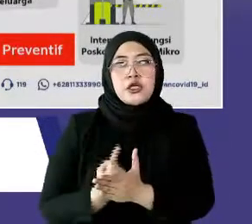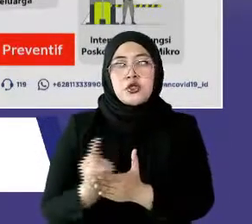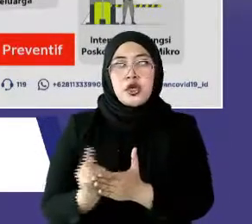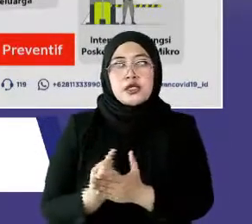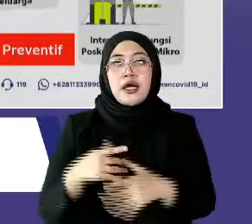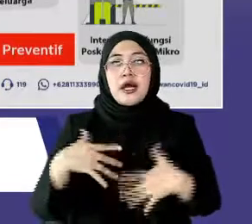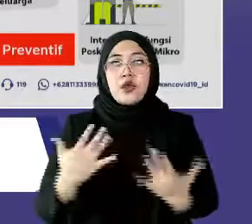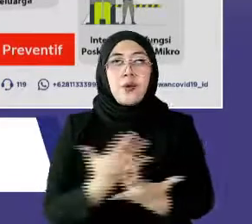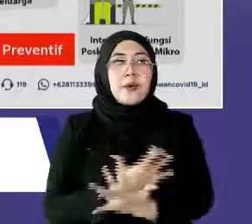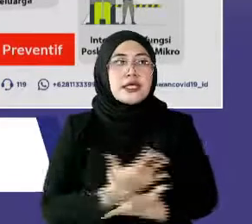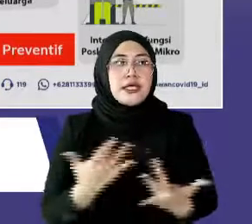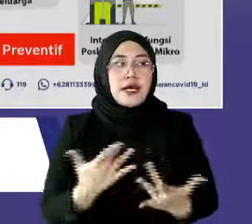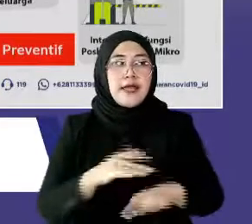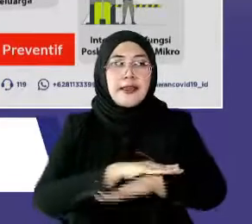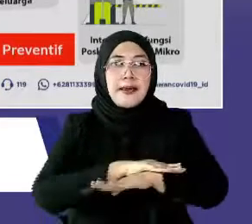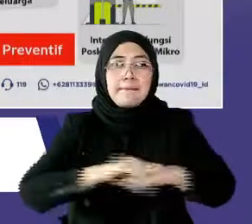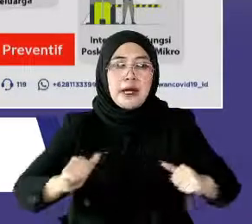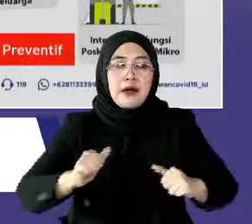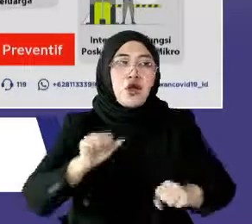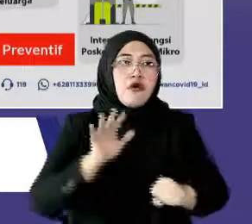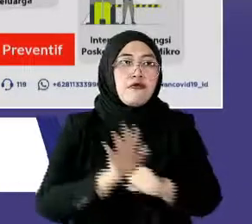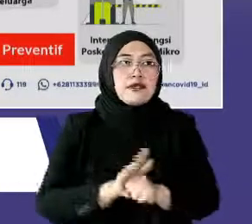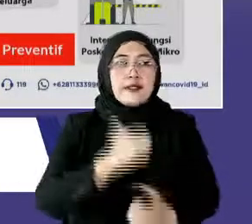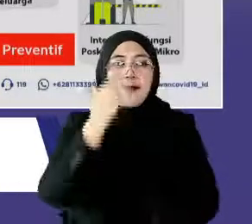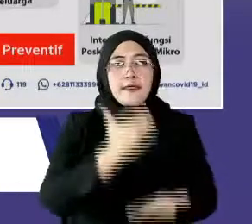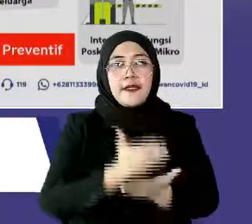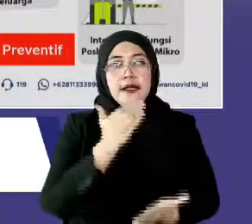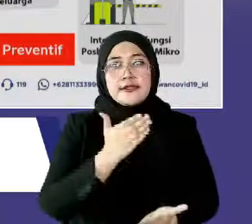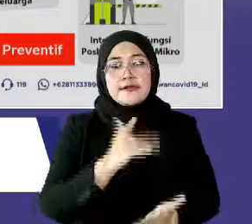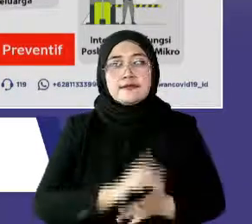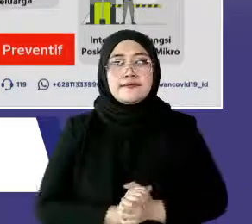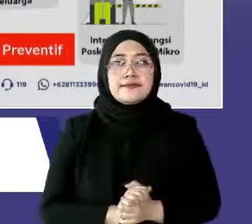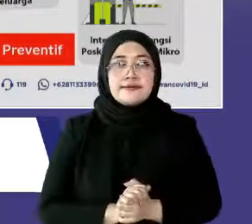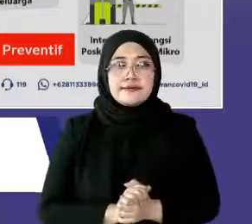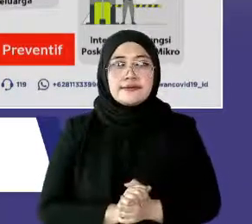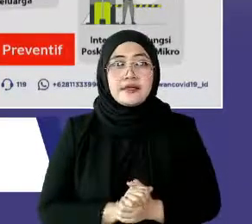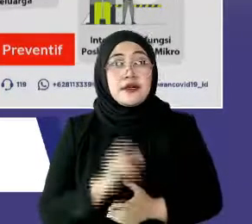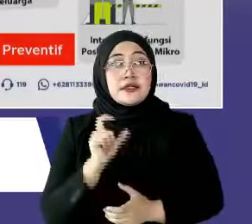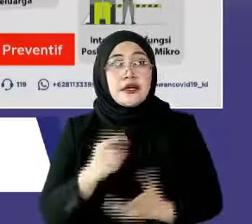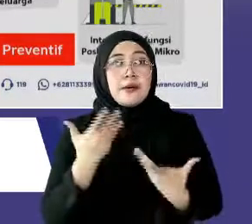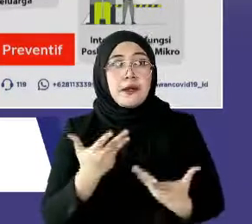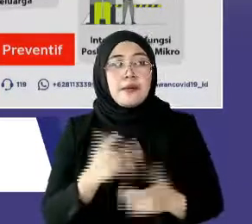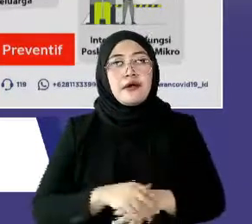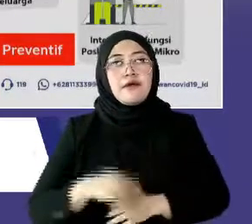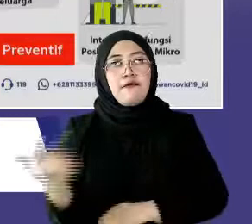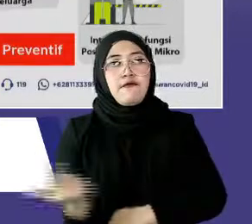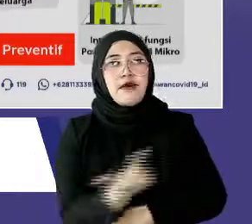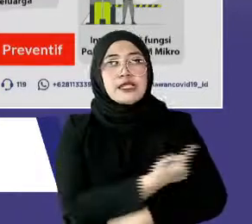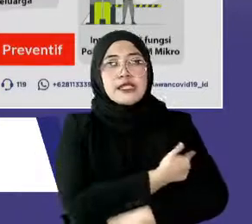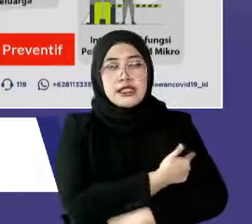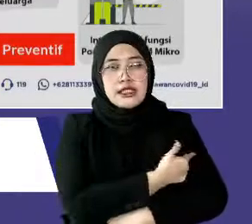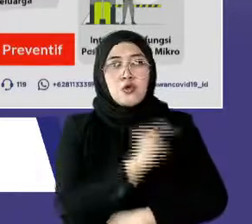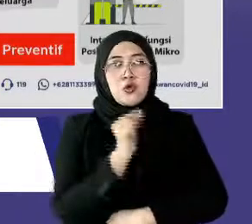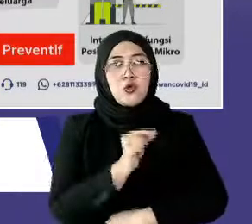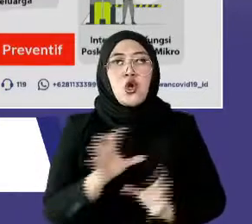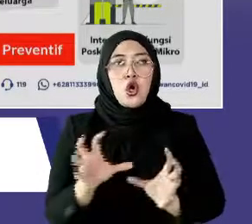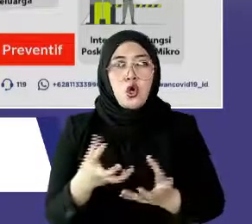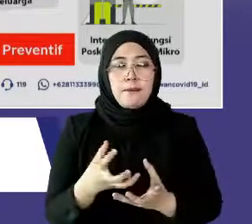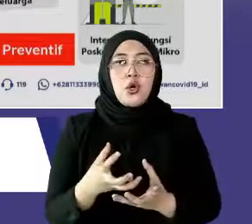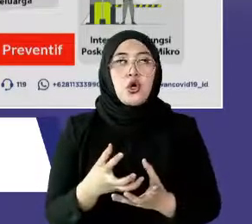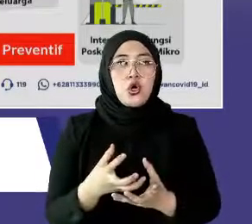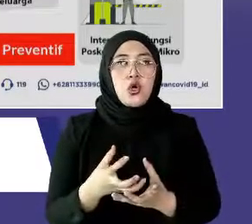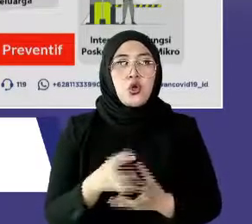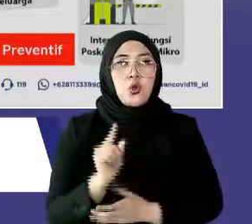kemasyarakatan yang aman covert secara aktif dan tegas yang diikuti pelaksanaan vaksinasi khususnya pada populasi